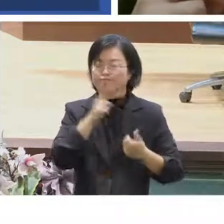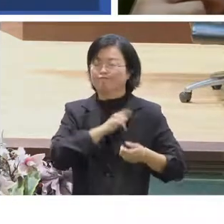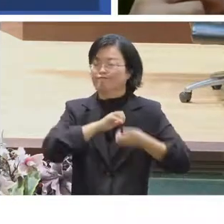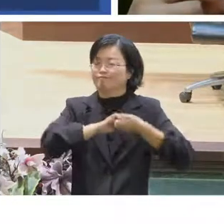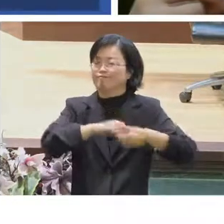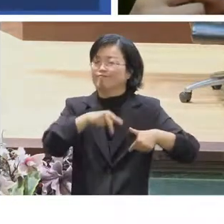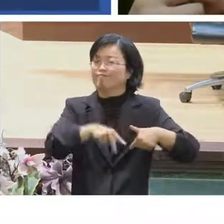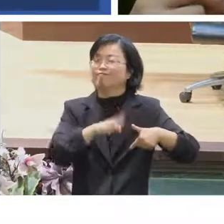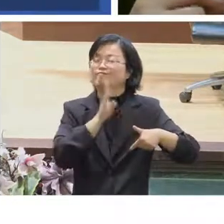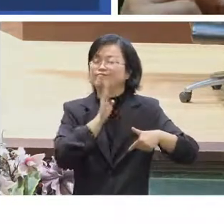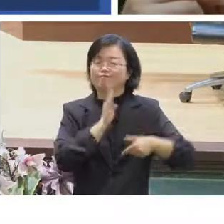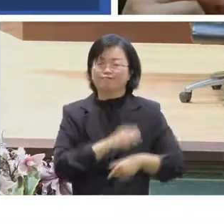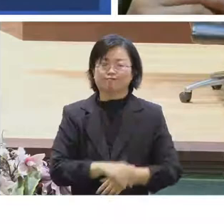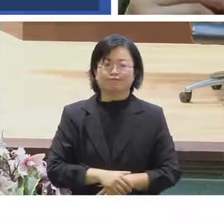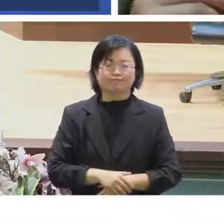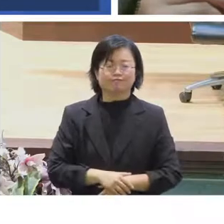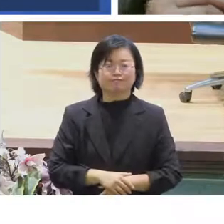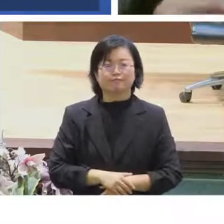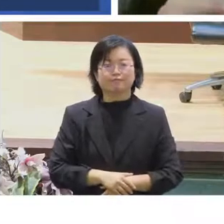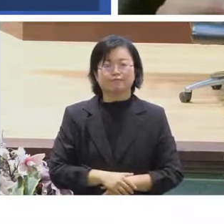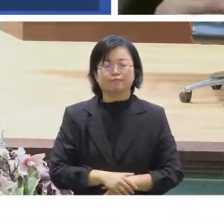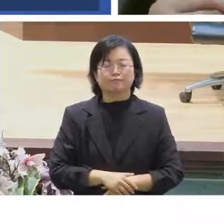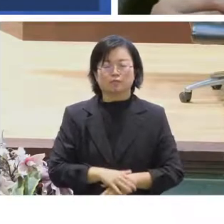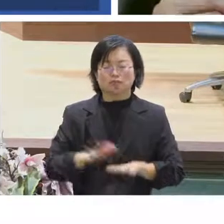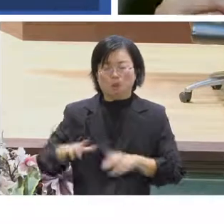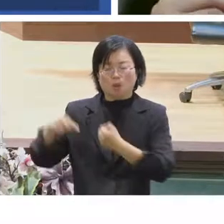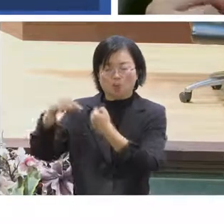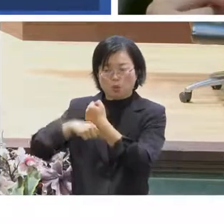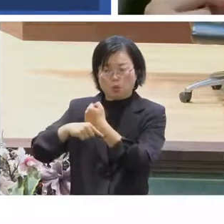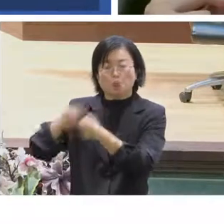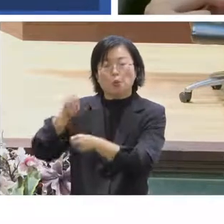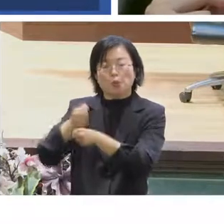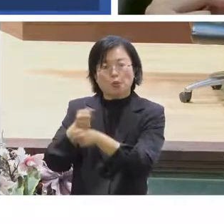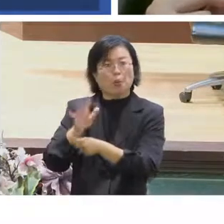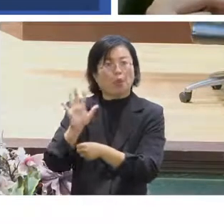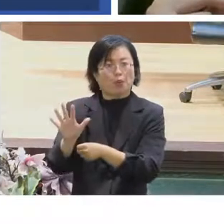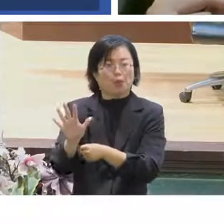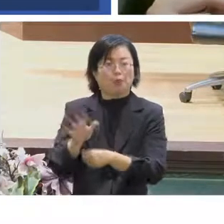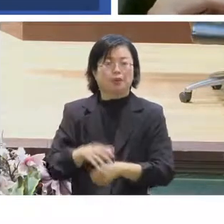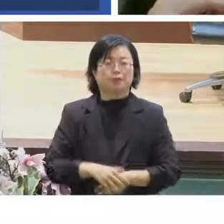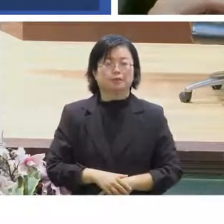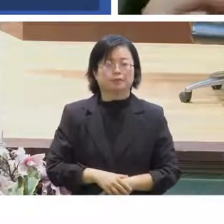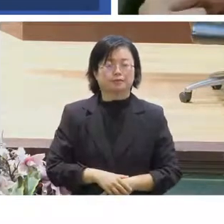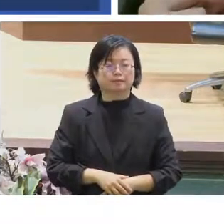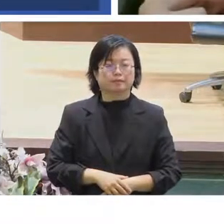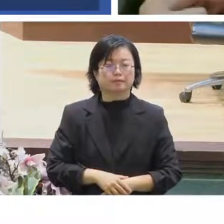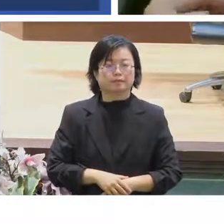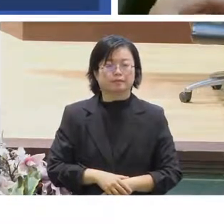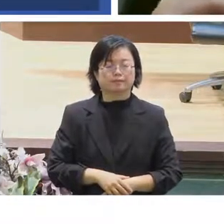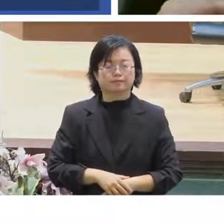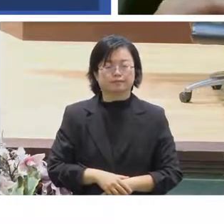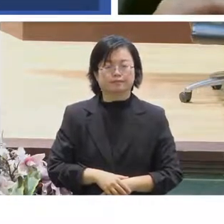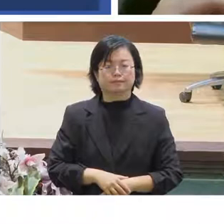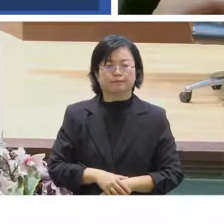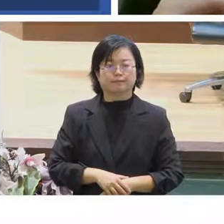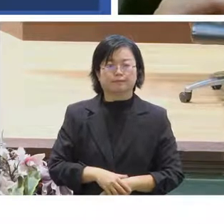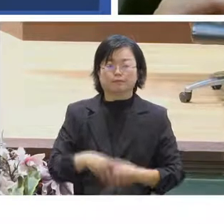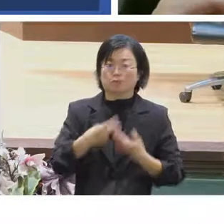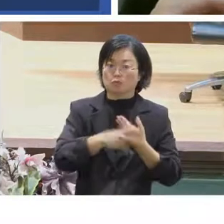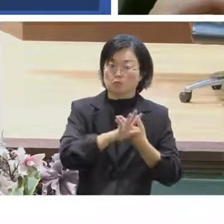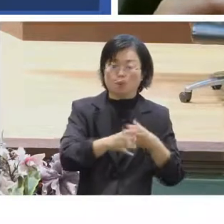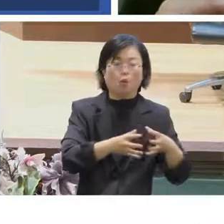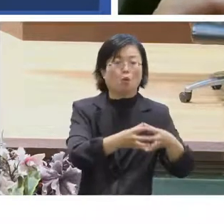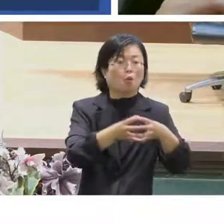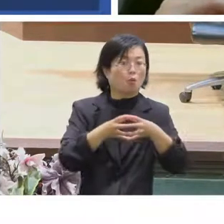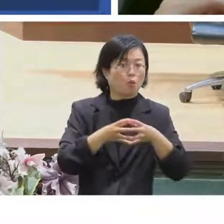现在其实不只是做一些研究工作，而是其实也有一些跨团体的一